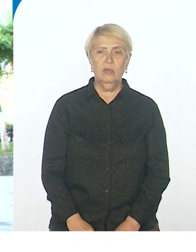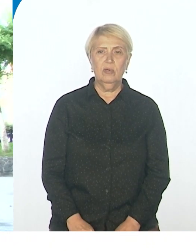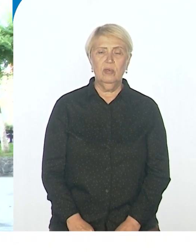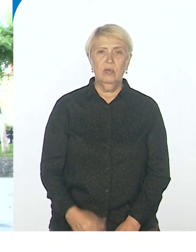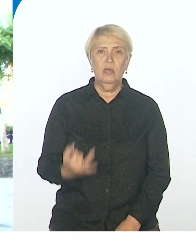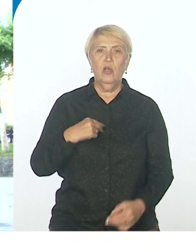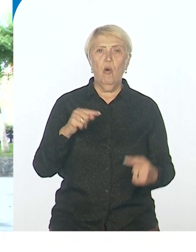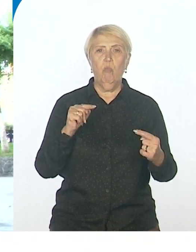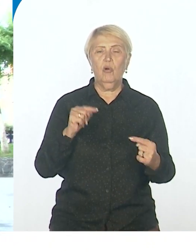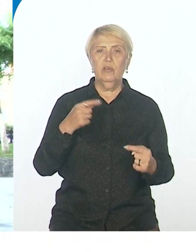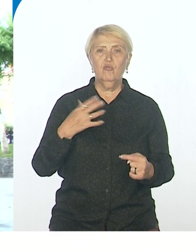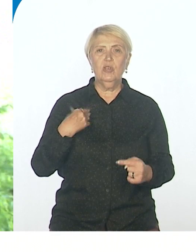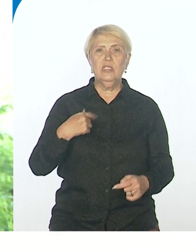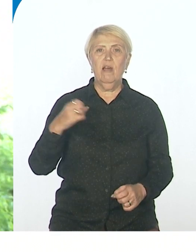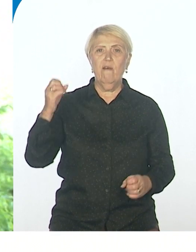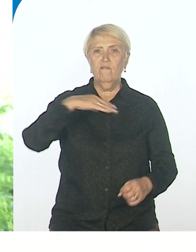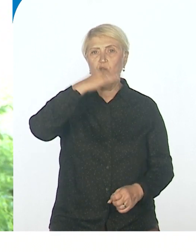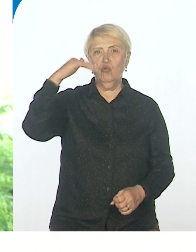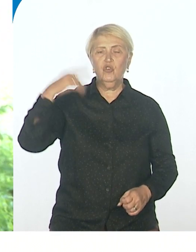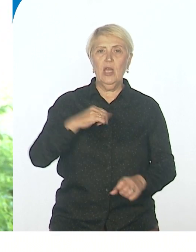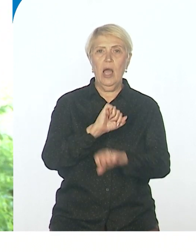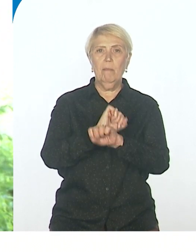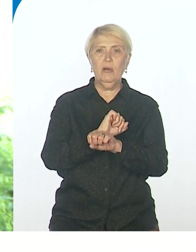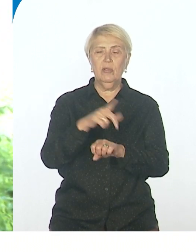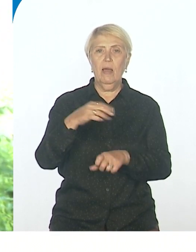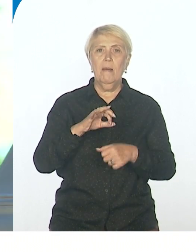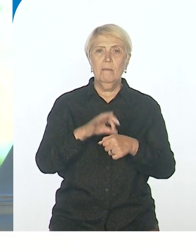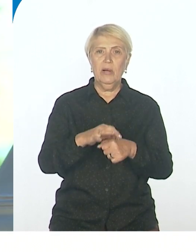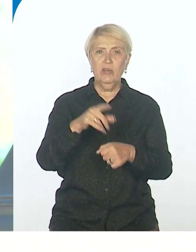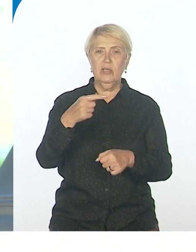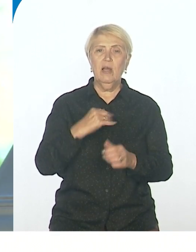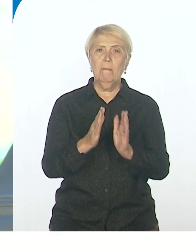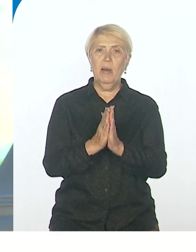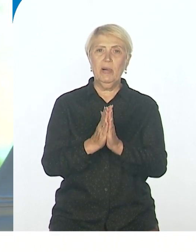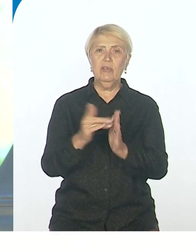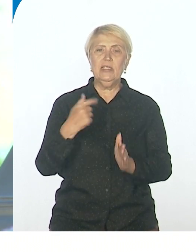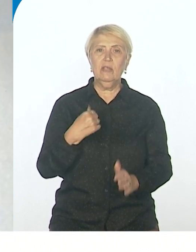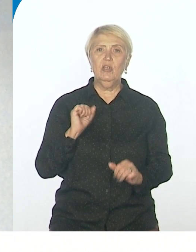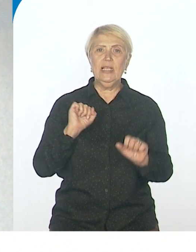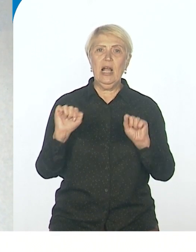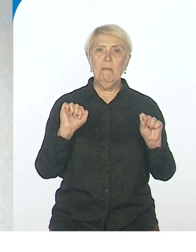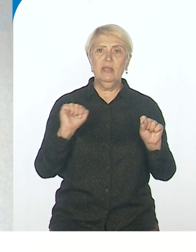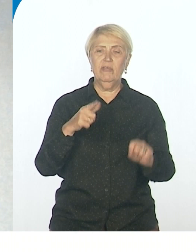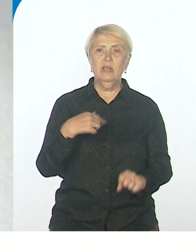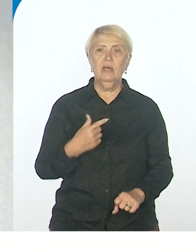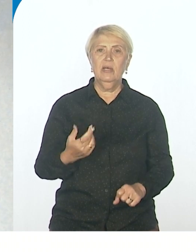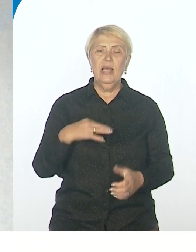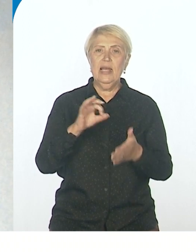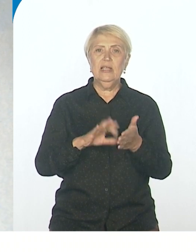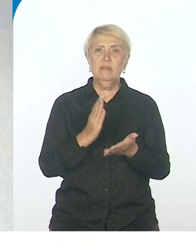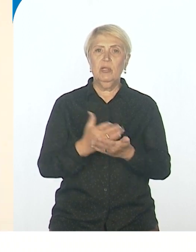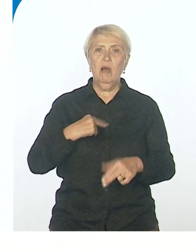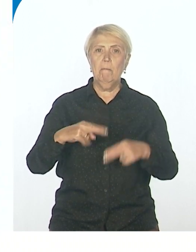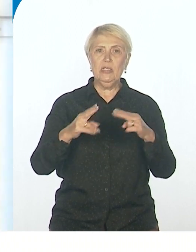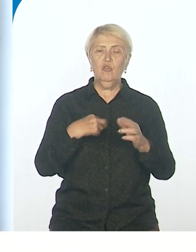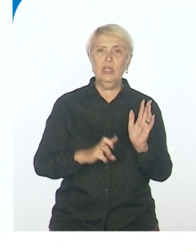и противовоздушной обороны. Проводить их представители православной церкви попросило командование, так как недавно здесь был построен